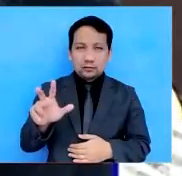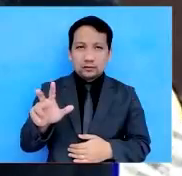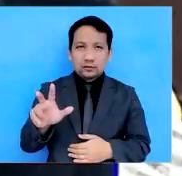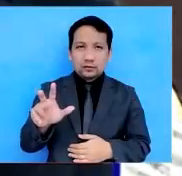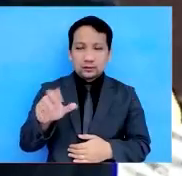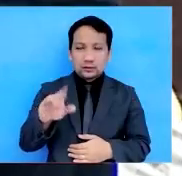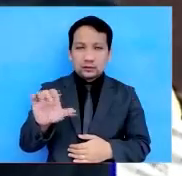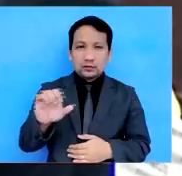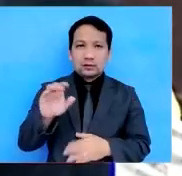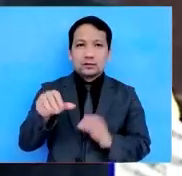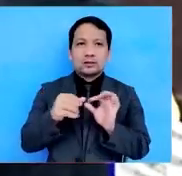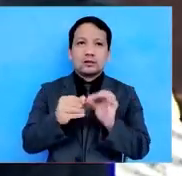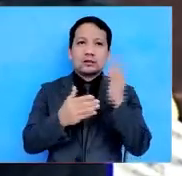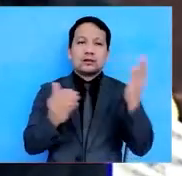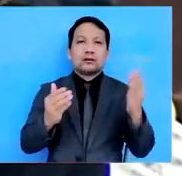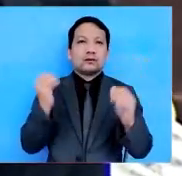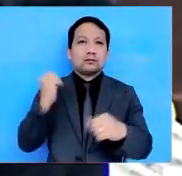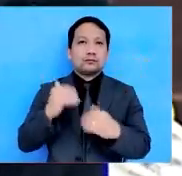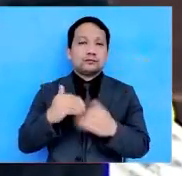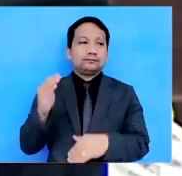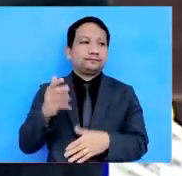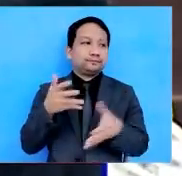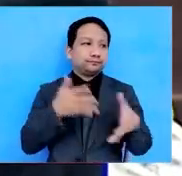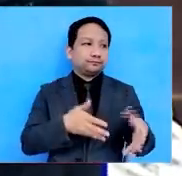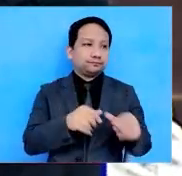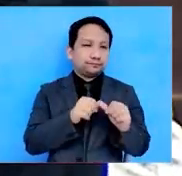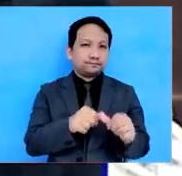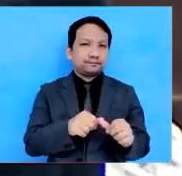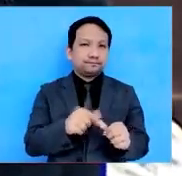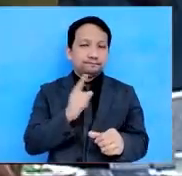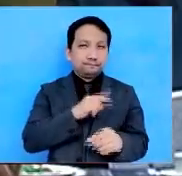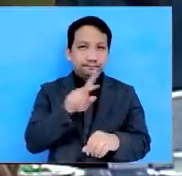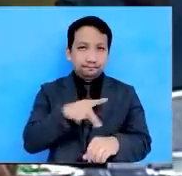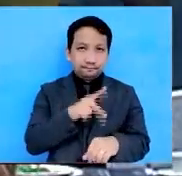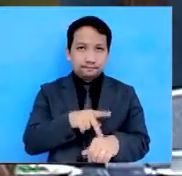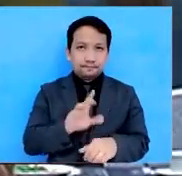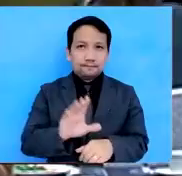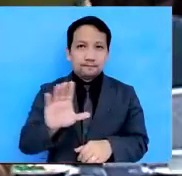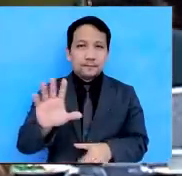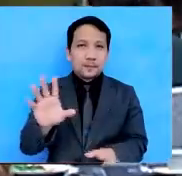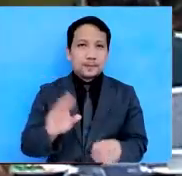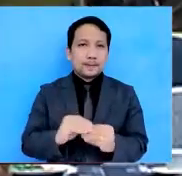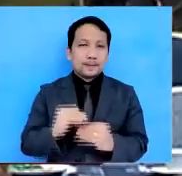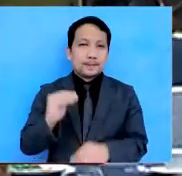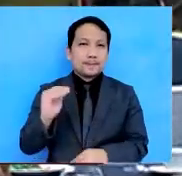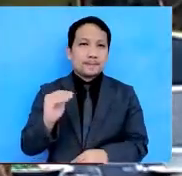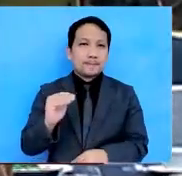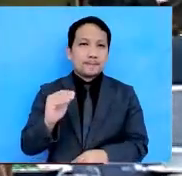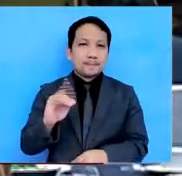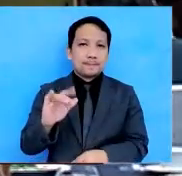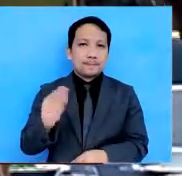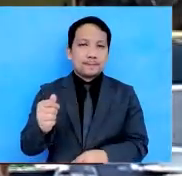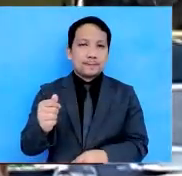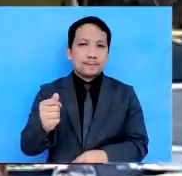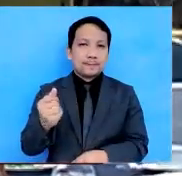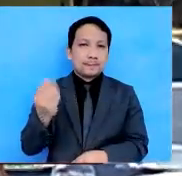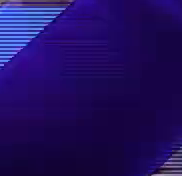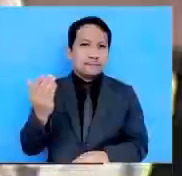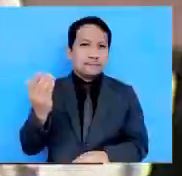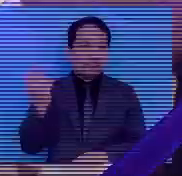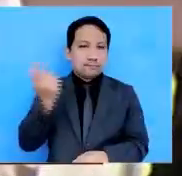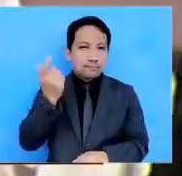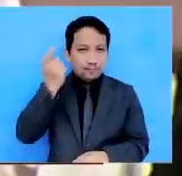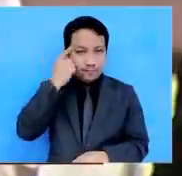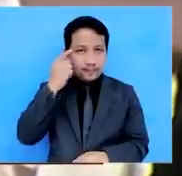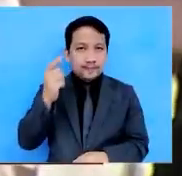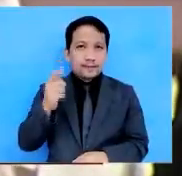and Exhibit, aminado siyang napag-iiwanan ang Pilipinas at kailangan humabol sa digitalization ng maraming bansa. Ayon naman kay